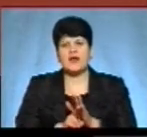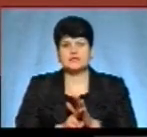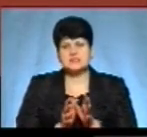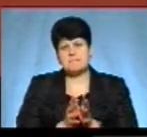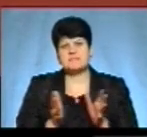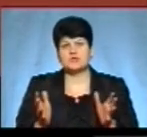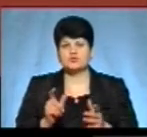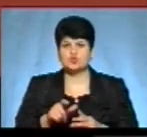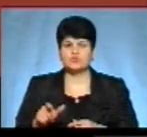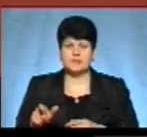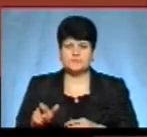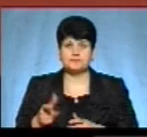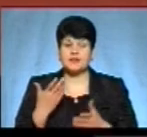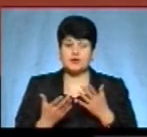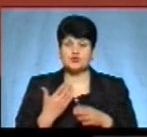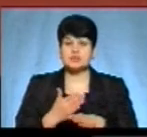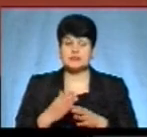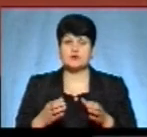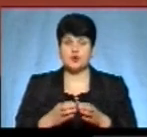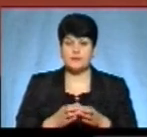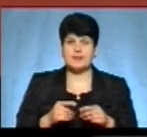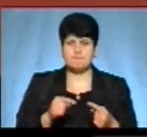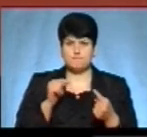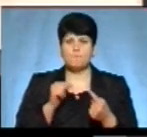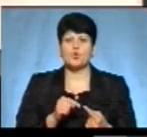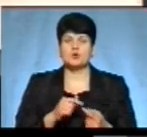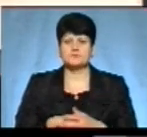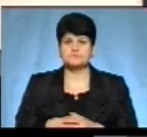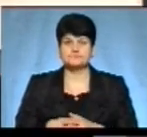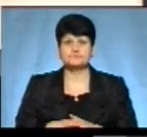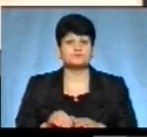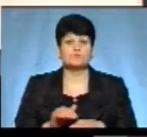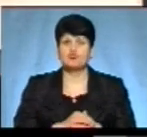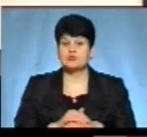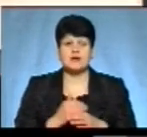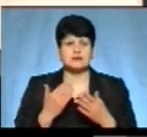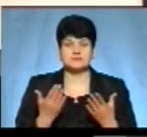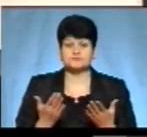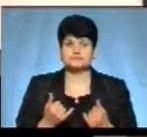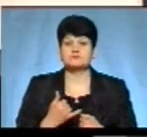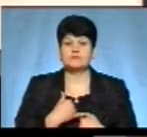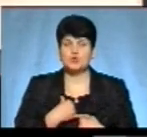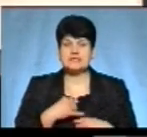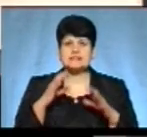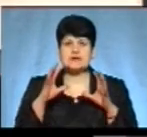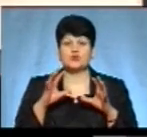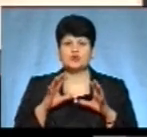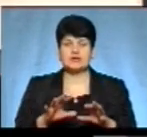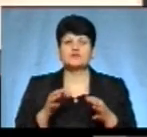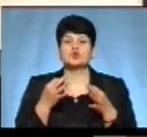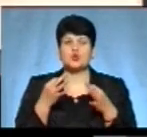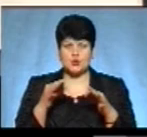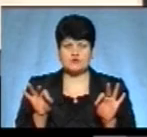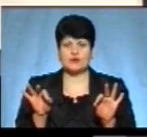Якщо частина громади все ж таки категорично проти? Та будь ласка, у нас законодавство